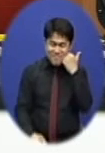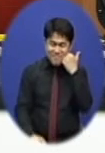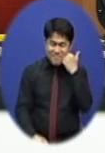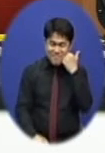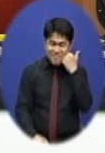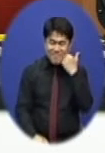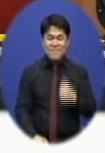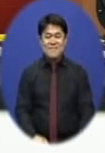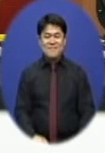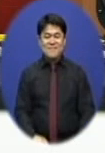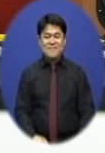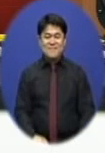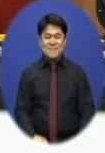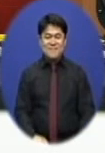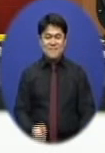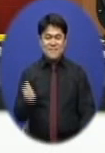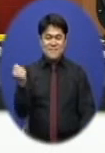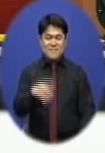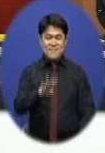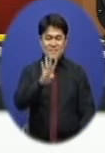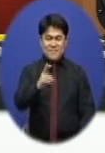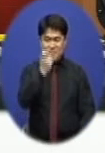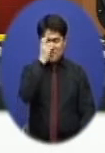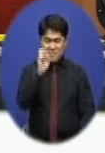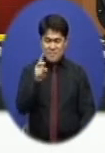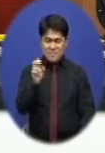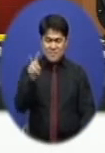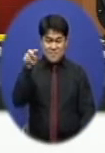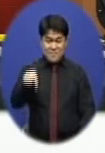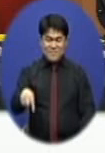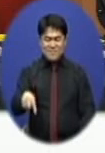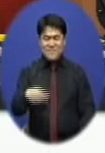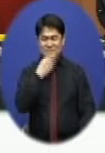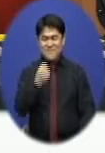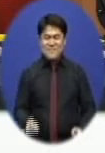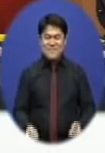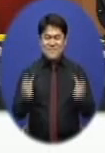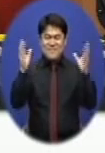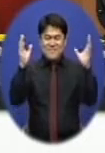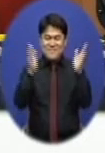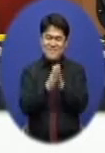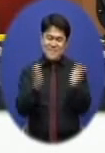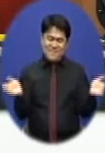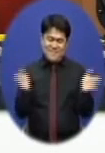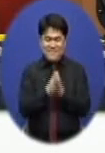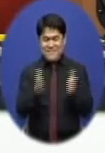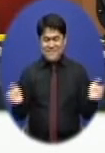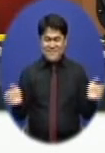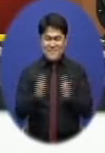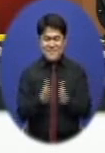수상자입니다. 장원! 장원! 최영수님! 영수님! 축하, 축하, 축하,